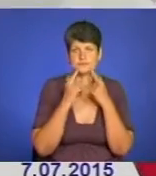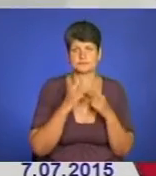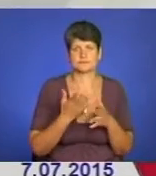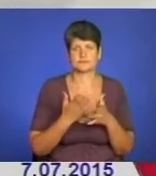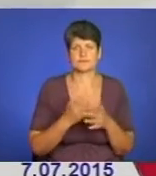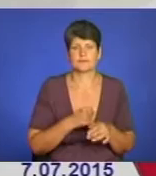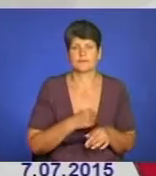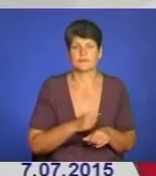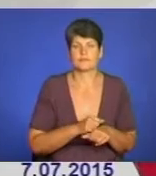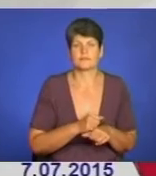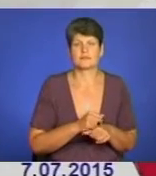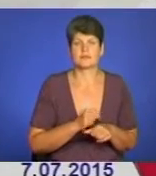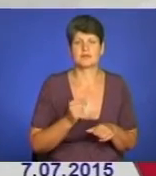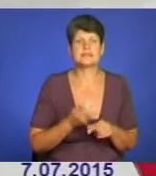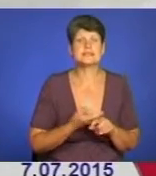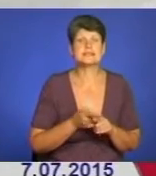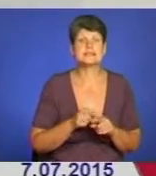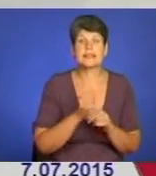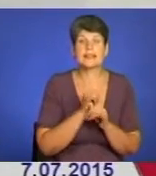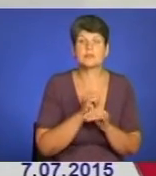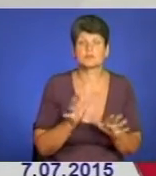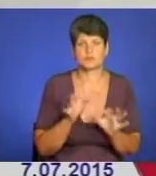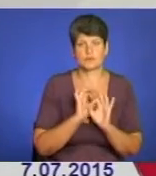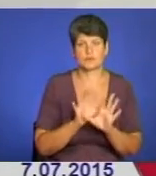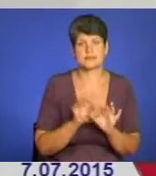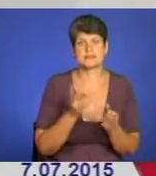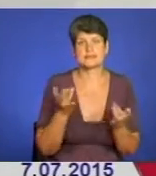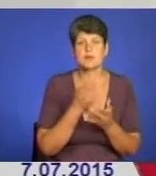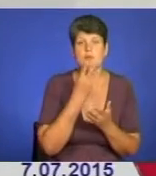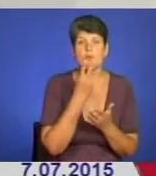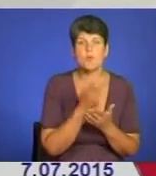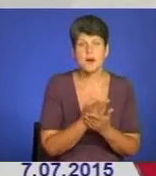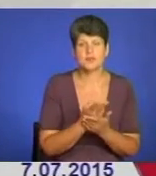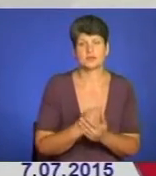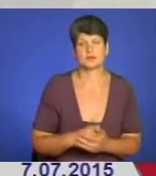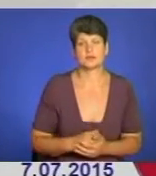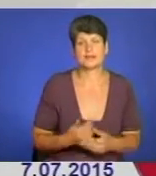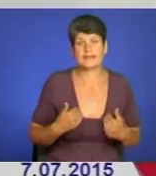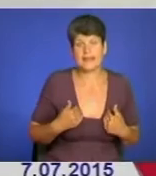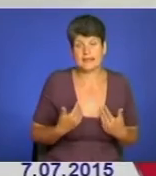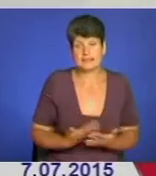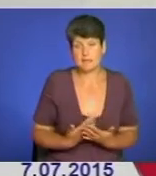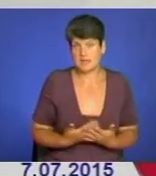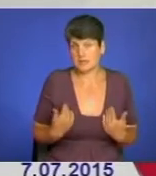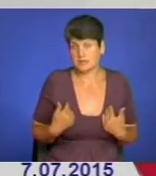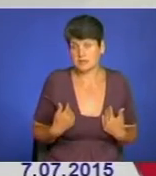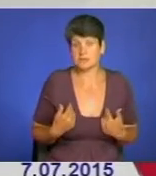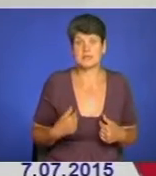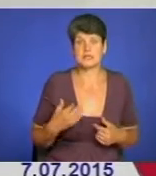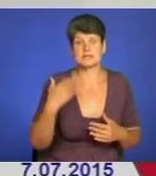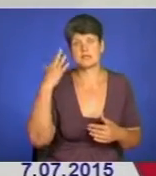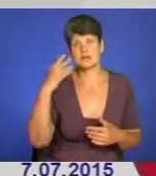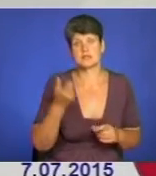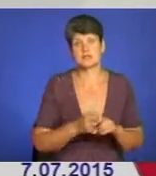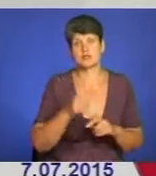Це неможливо переказати, це треба побачити. І я, наприклад, мені здається, дуже